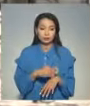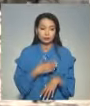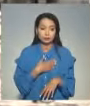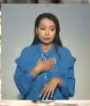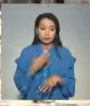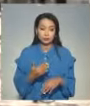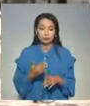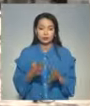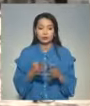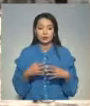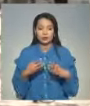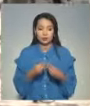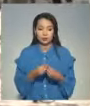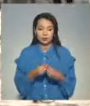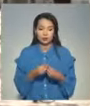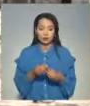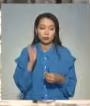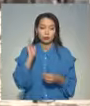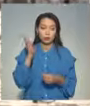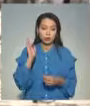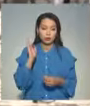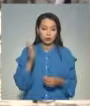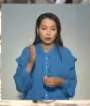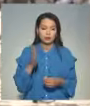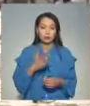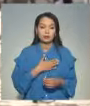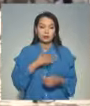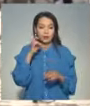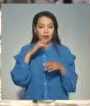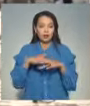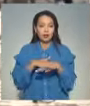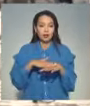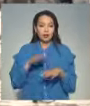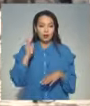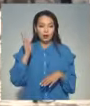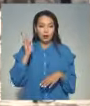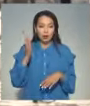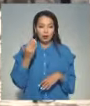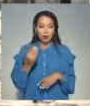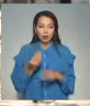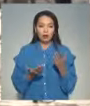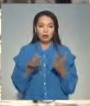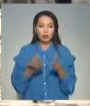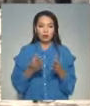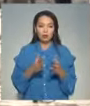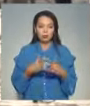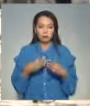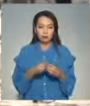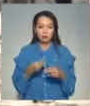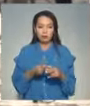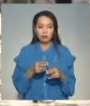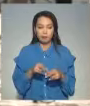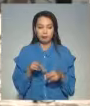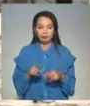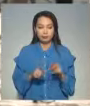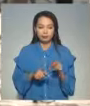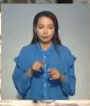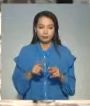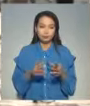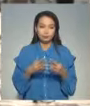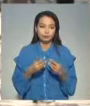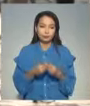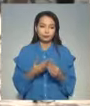Біздің жанұялардың болашағы, ол біздің еліміздің болашағы. Егер де отбасыда татулық болса, отан отбасынан басталады дейді.